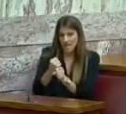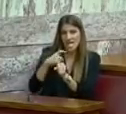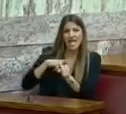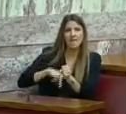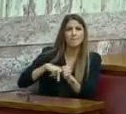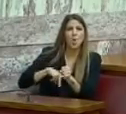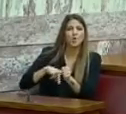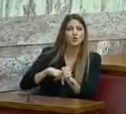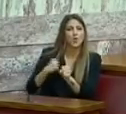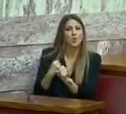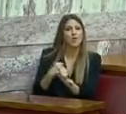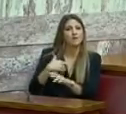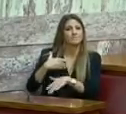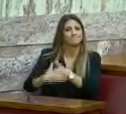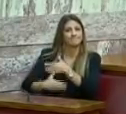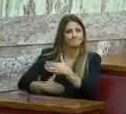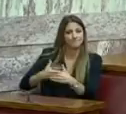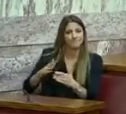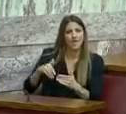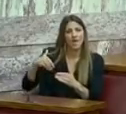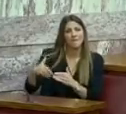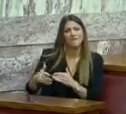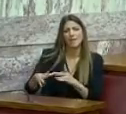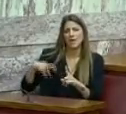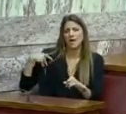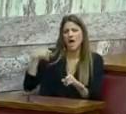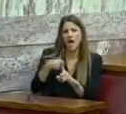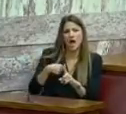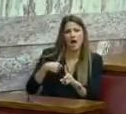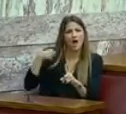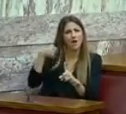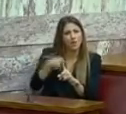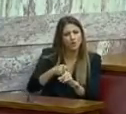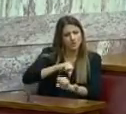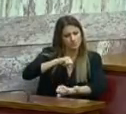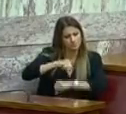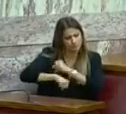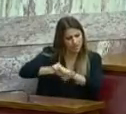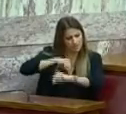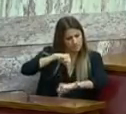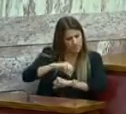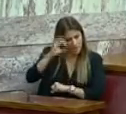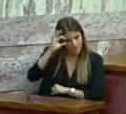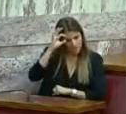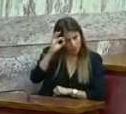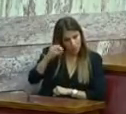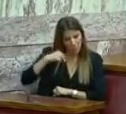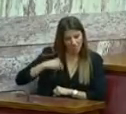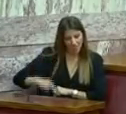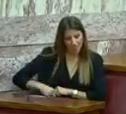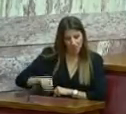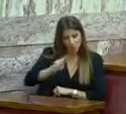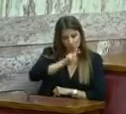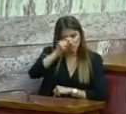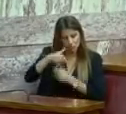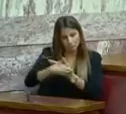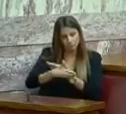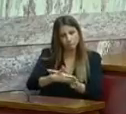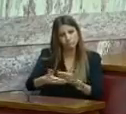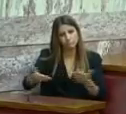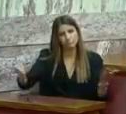Έκτοτε δόθηκαν αγώνες, δόθηκαν μάχες για την εξυγίανση του δημόσιου βίου και δόθηκαν και θεσμικές